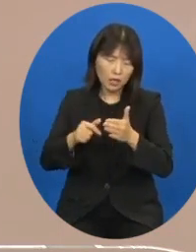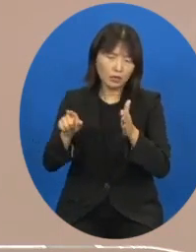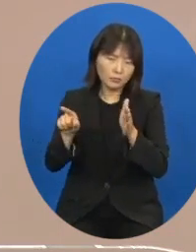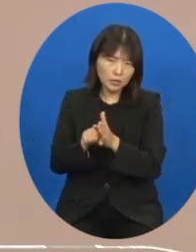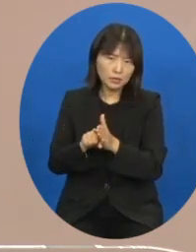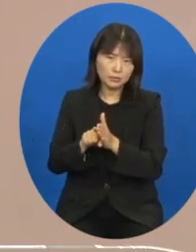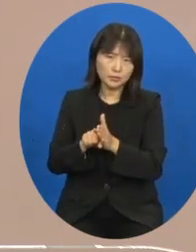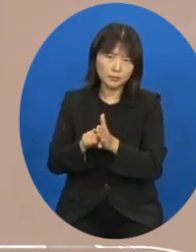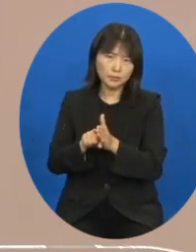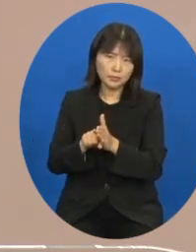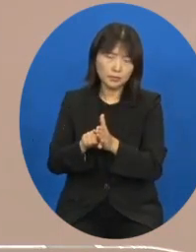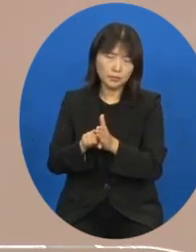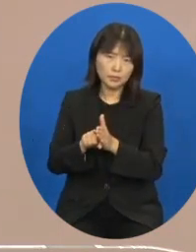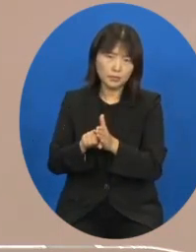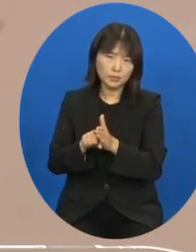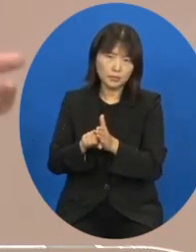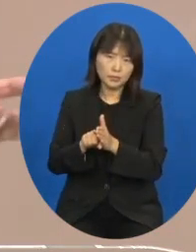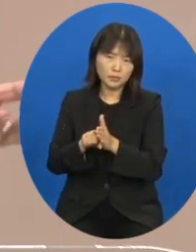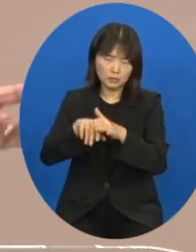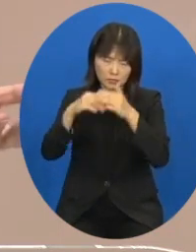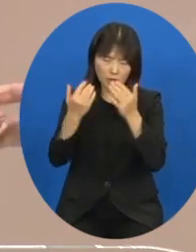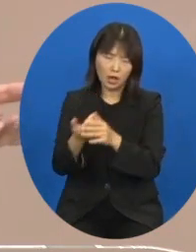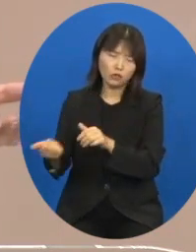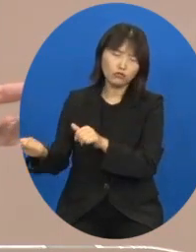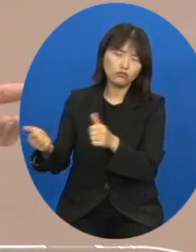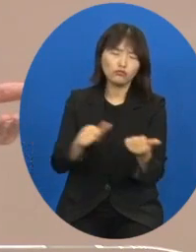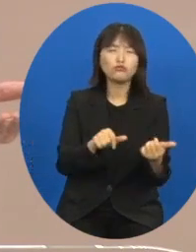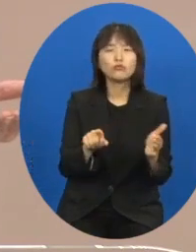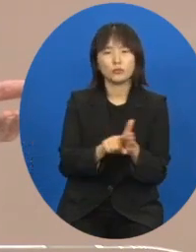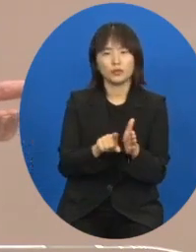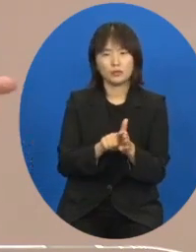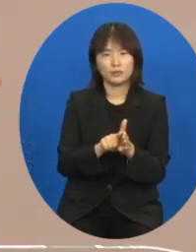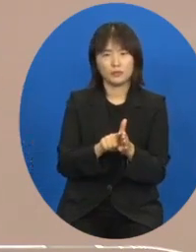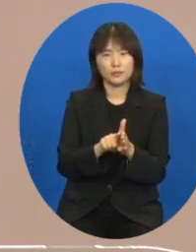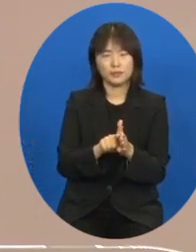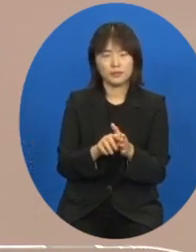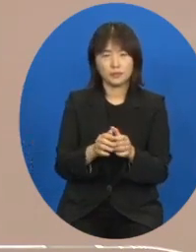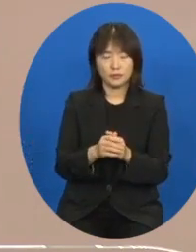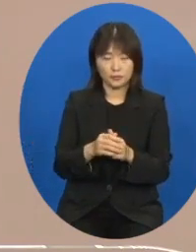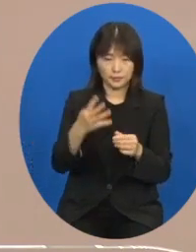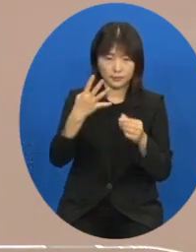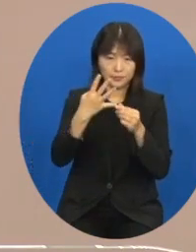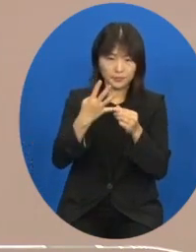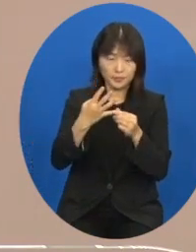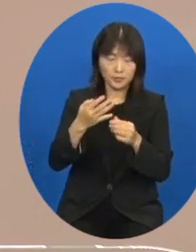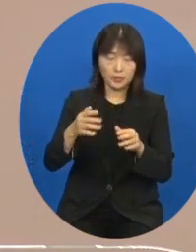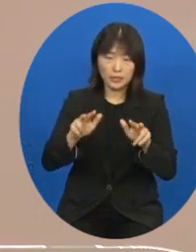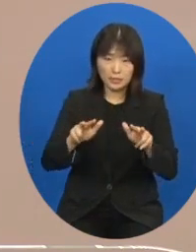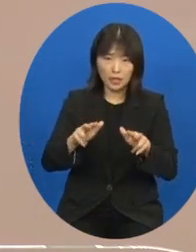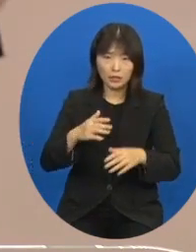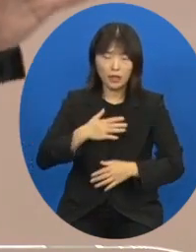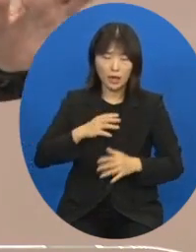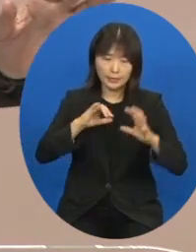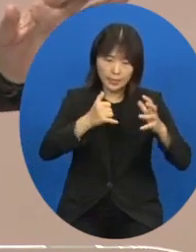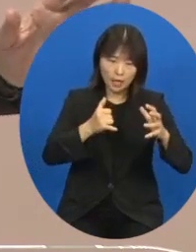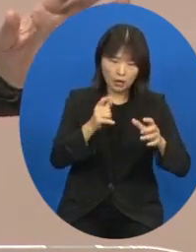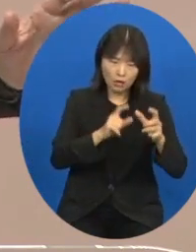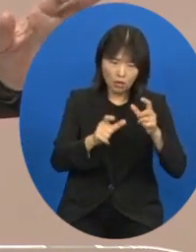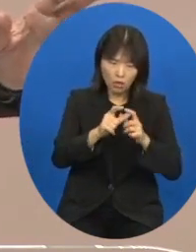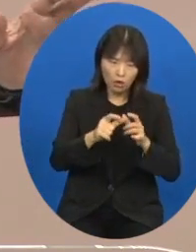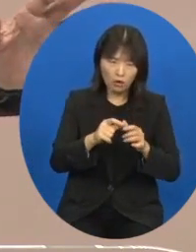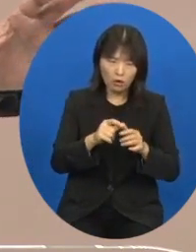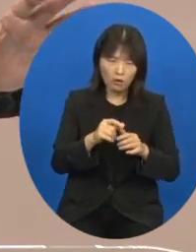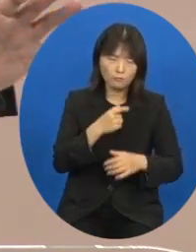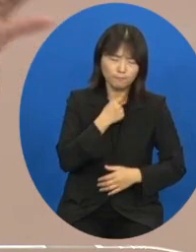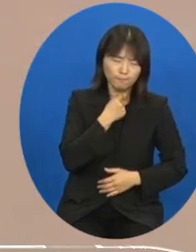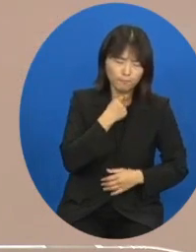믿음이, 그게 다 죽은 믿음이에요. 여러분, 이제는 내가 세상 것더 이상 구하지